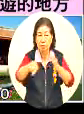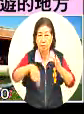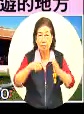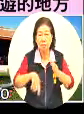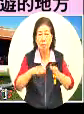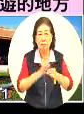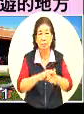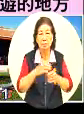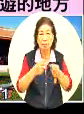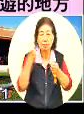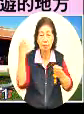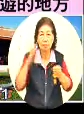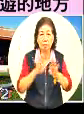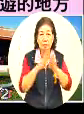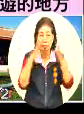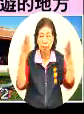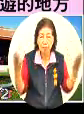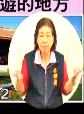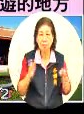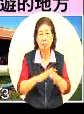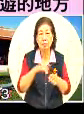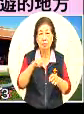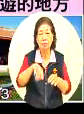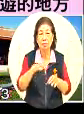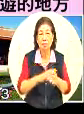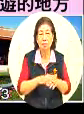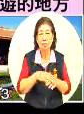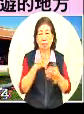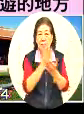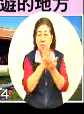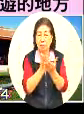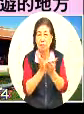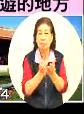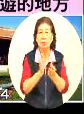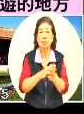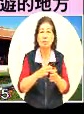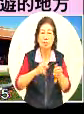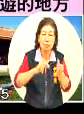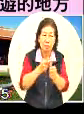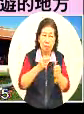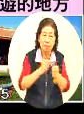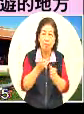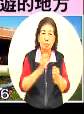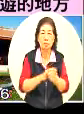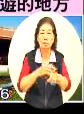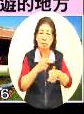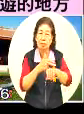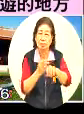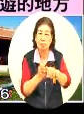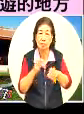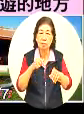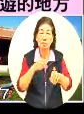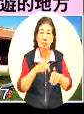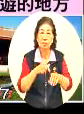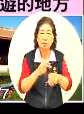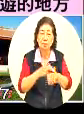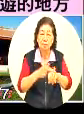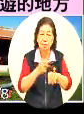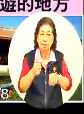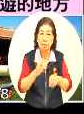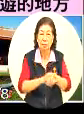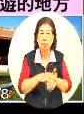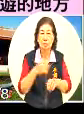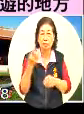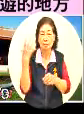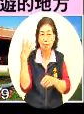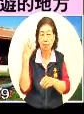哦，那里也非常多的古迹啊，各有雕刻艺术哦，有加赞哎啊，然后前几天新闻也有在报